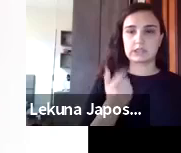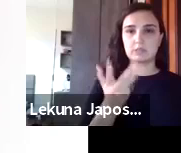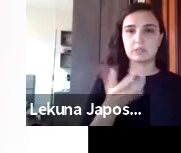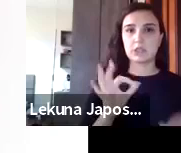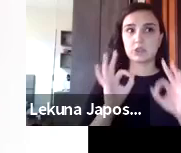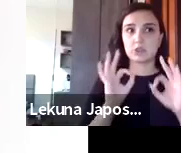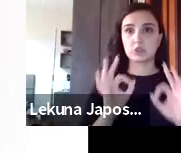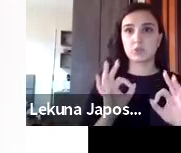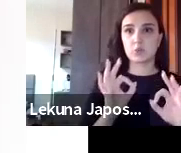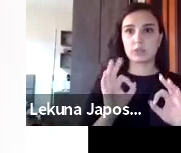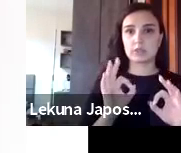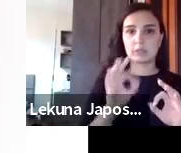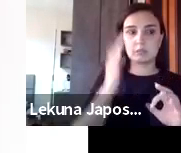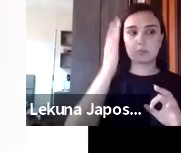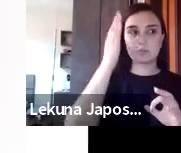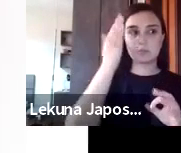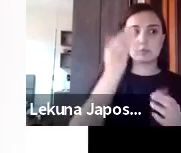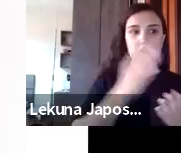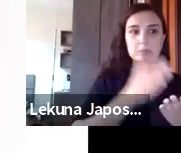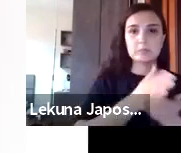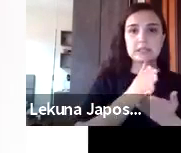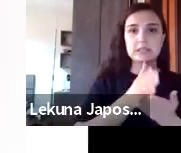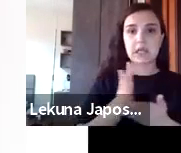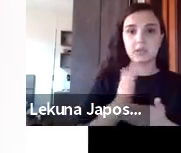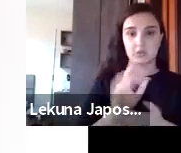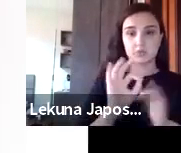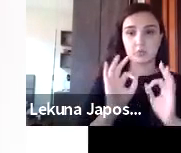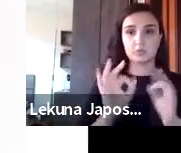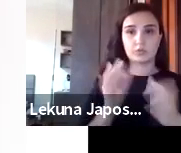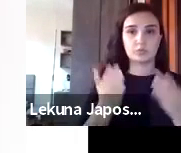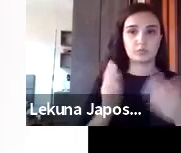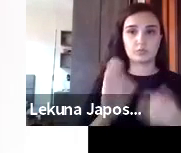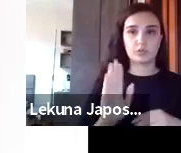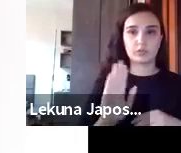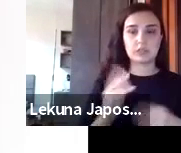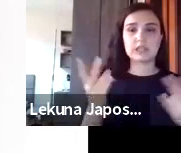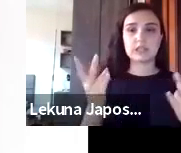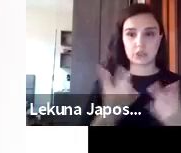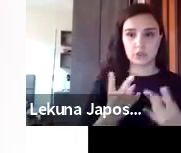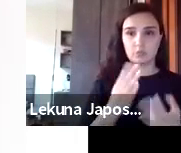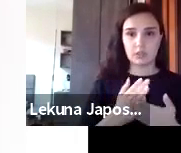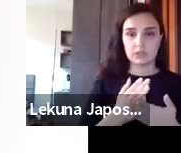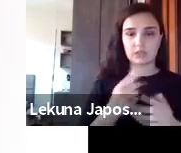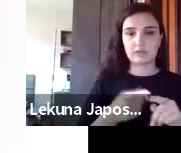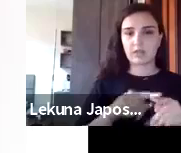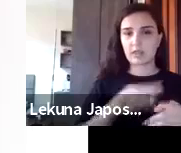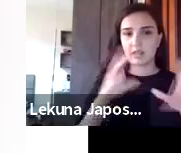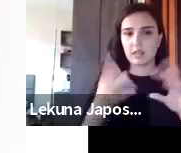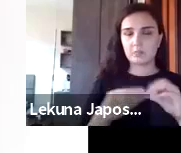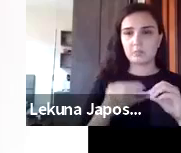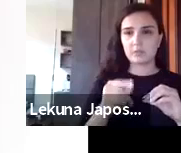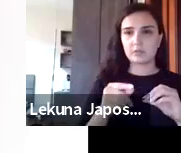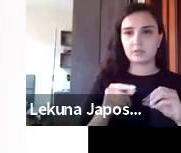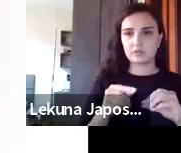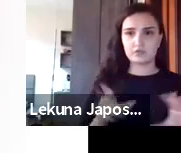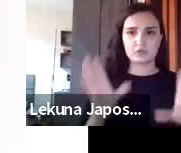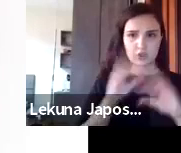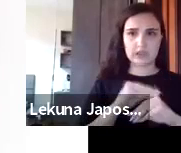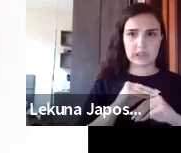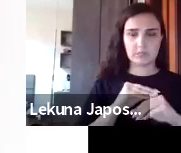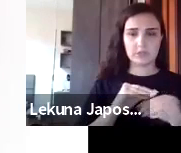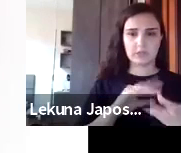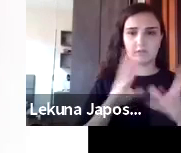გონივრულ მიზნებს ისახავთ, ამაზეც უნდა დაფიქრდეთ, ხო? რამდენად საჭიროა ეს ყველაფერი, რამდენად შეძლებადია